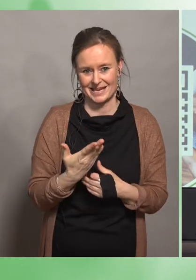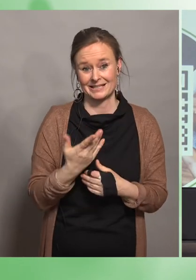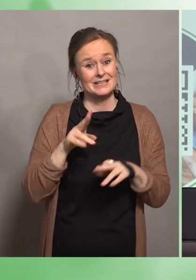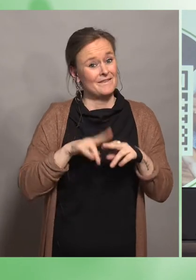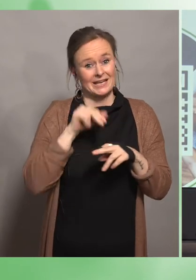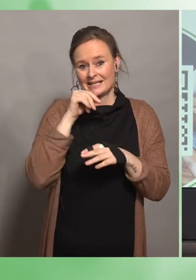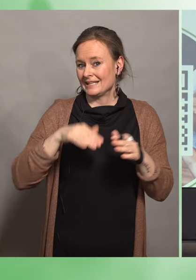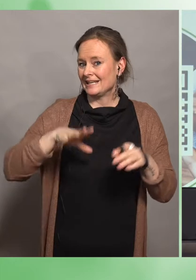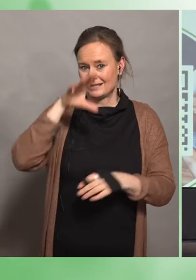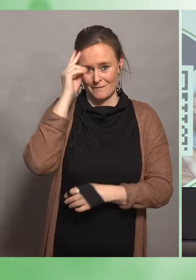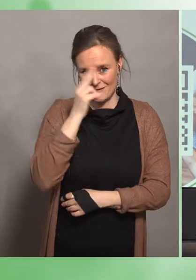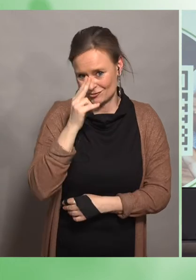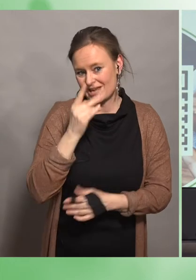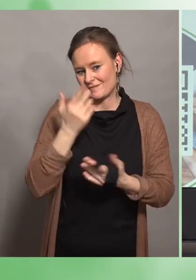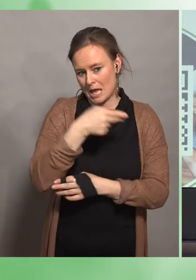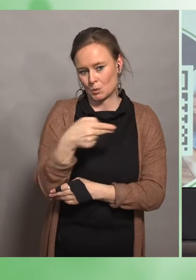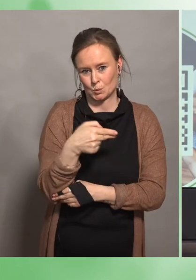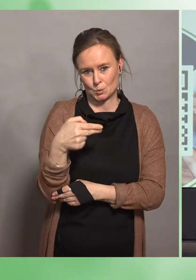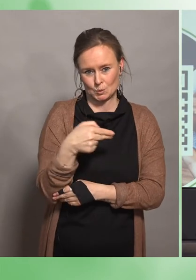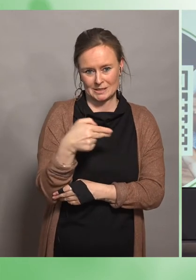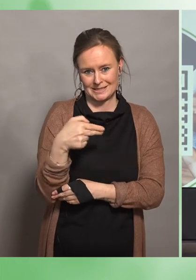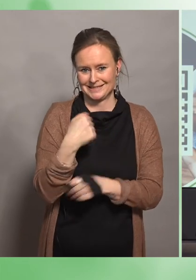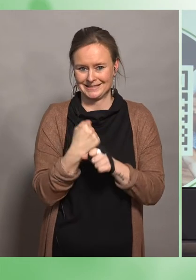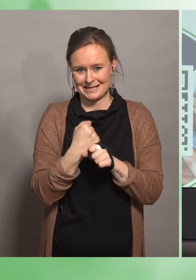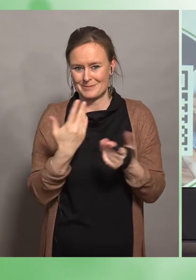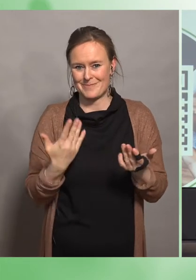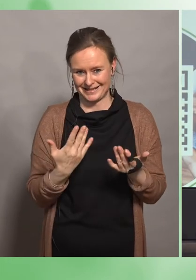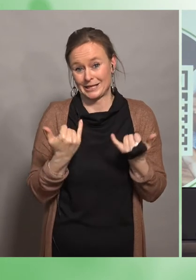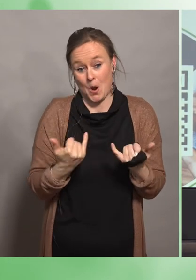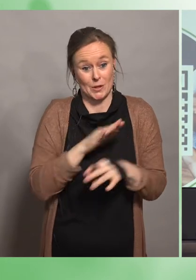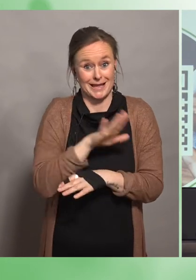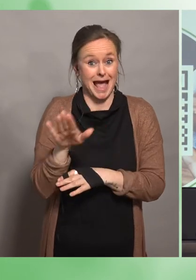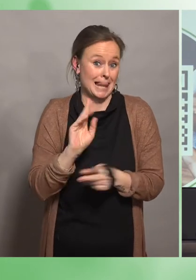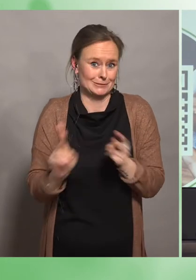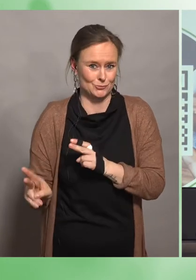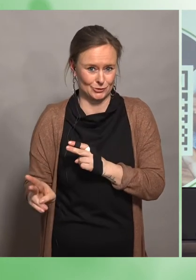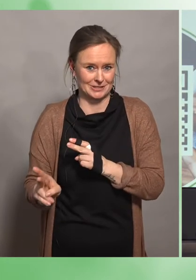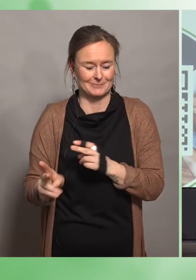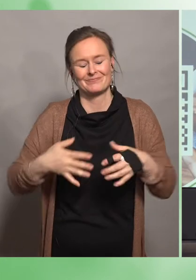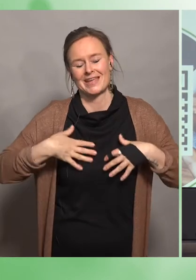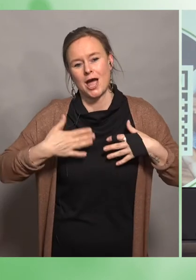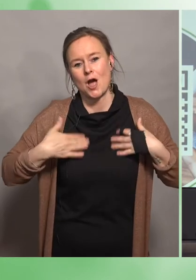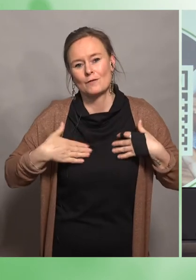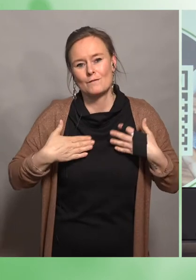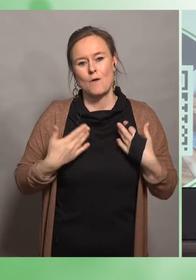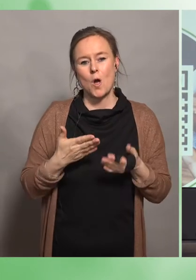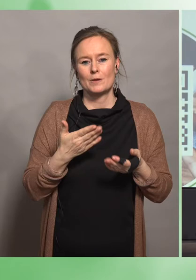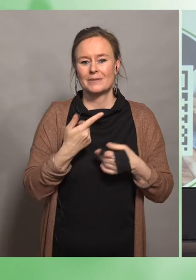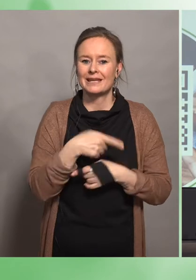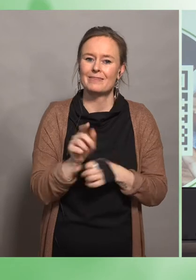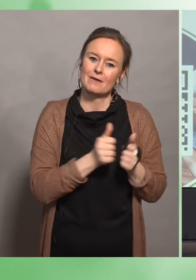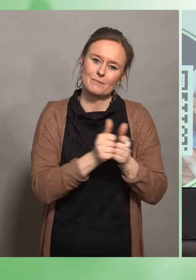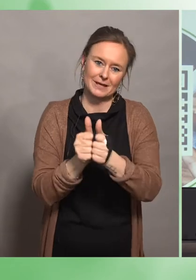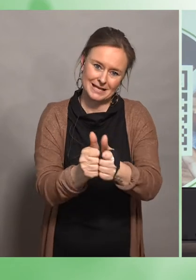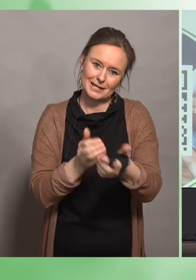dann können wir vielleicht Untertitel einblenden oder so. Ich glaube, heute geht einiges. Aber auf jeden Fall freue ich mich sehr, dass ich Sie durch diese Veranstaltung begleiten